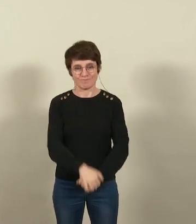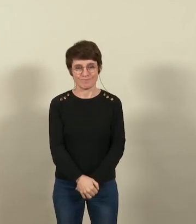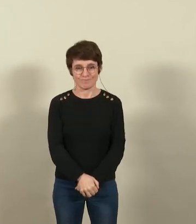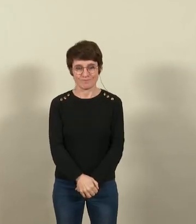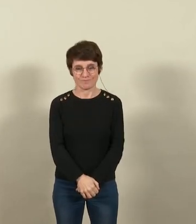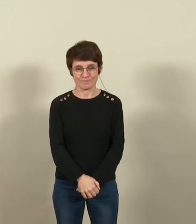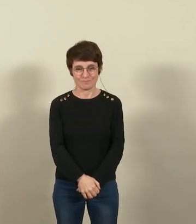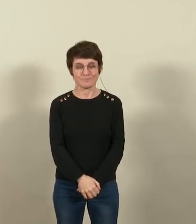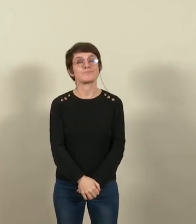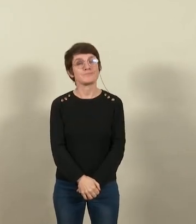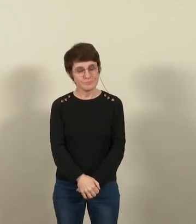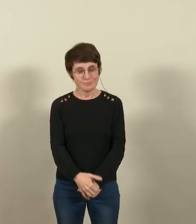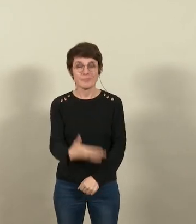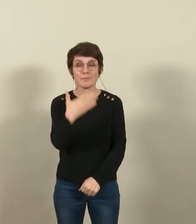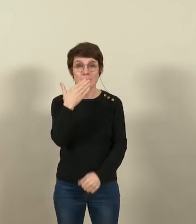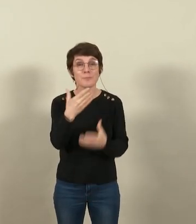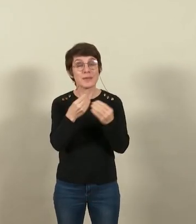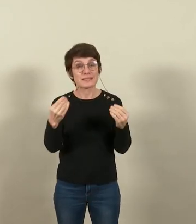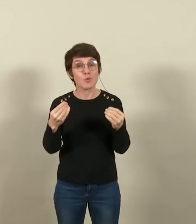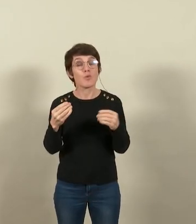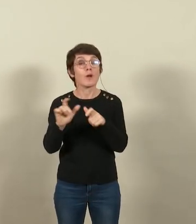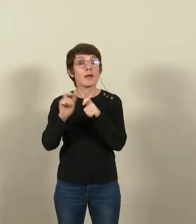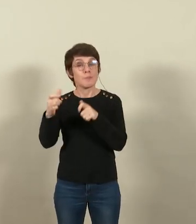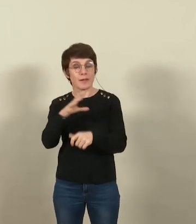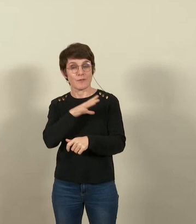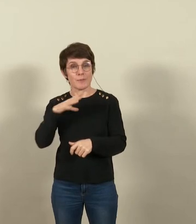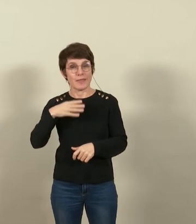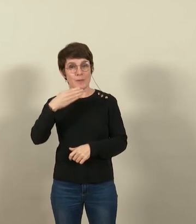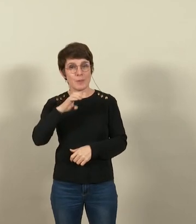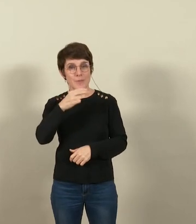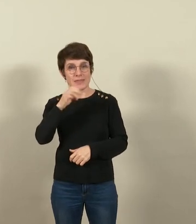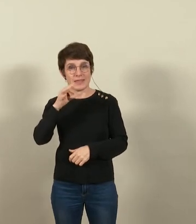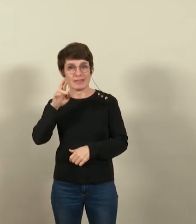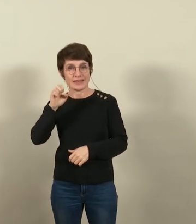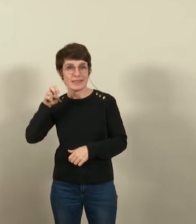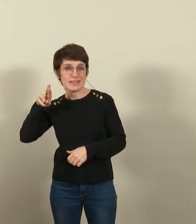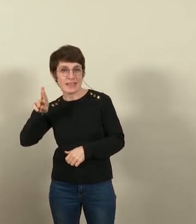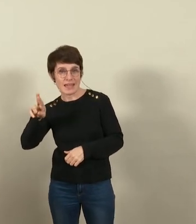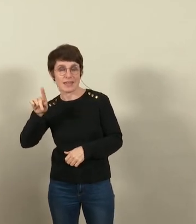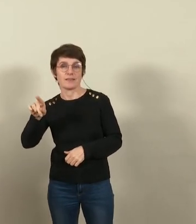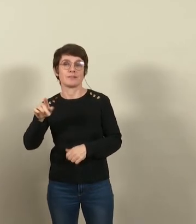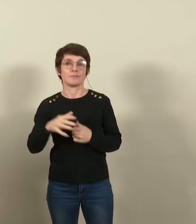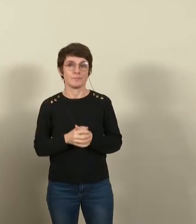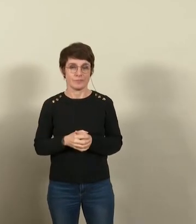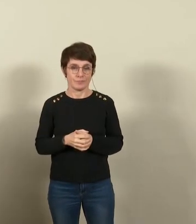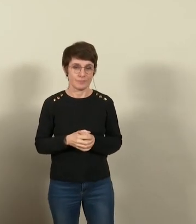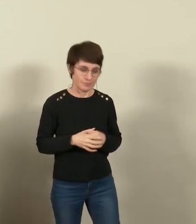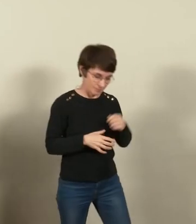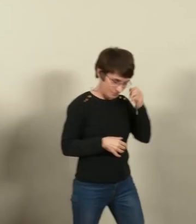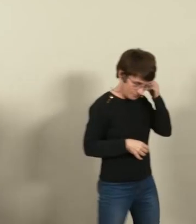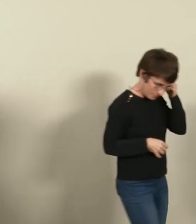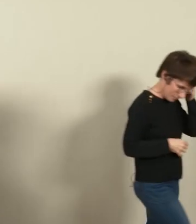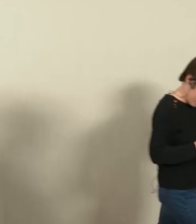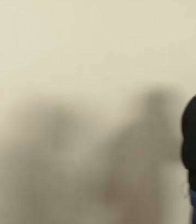voilà merci beaucoup madame mrier euh je je vais compléter les les réponse à apporter